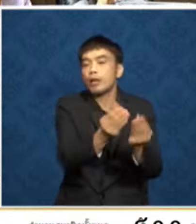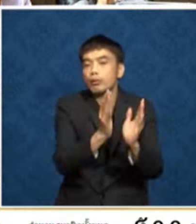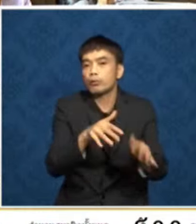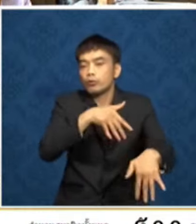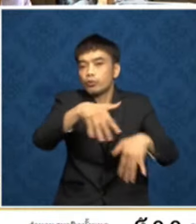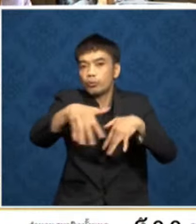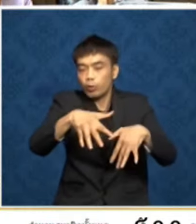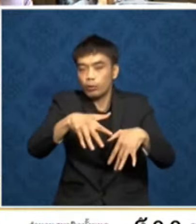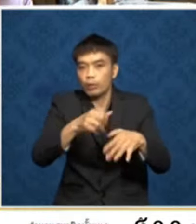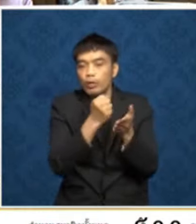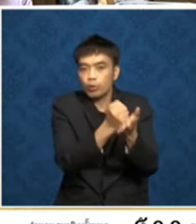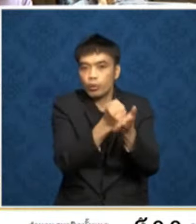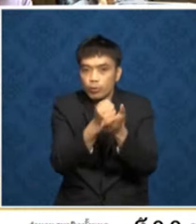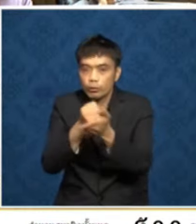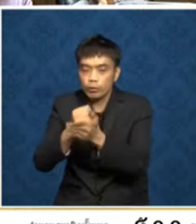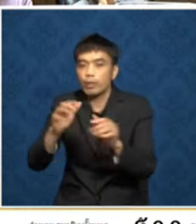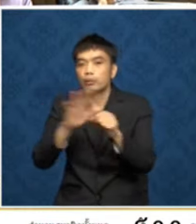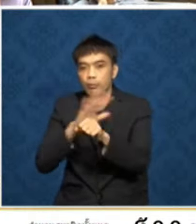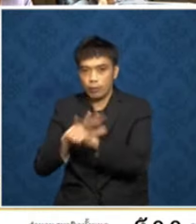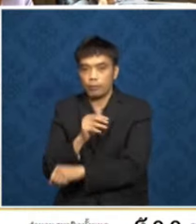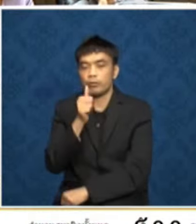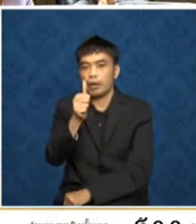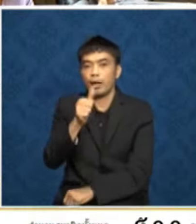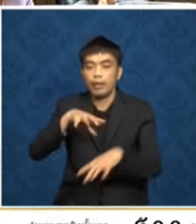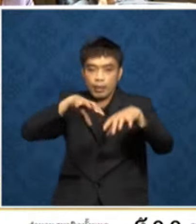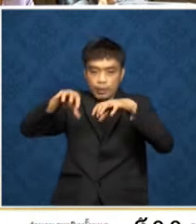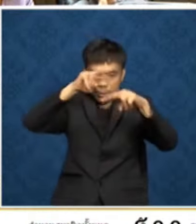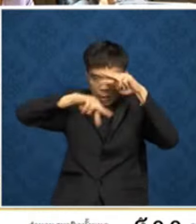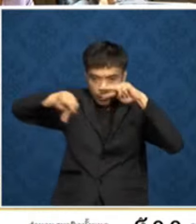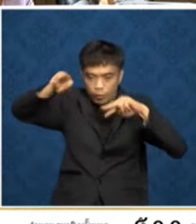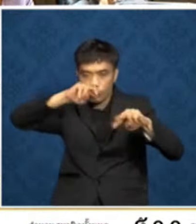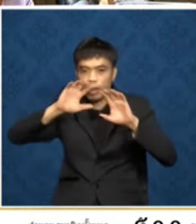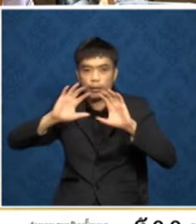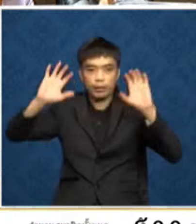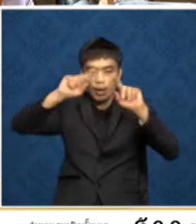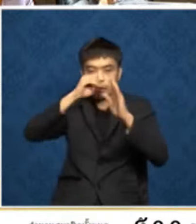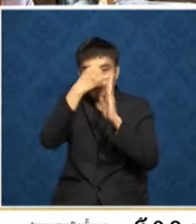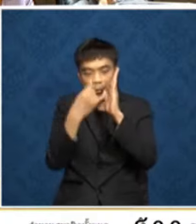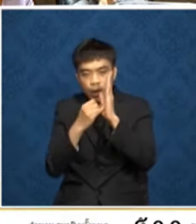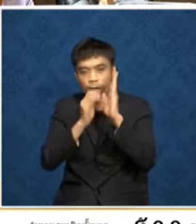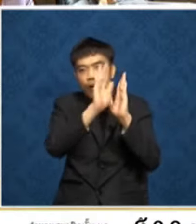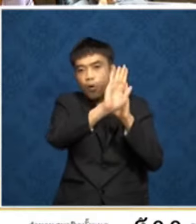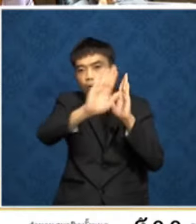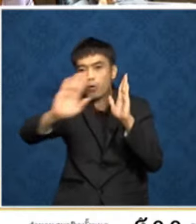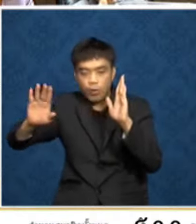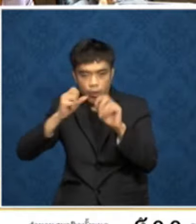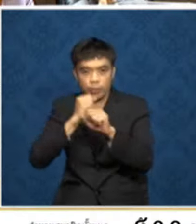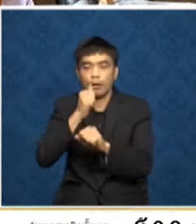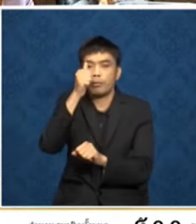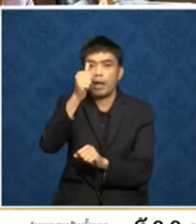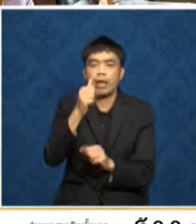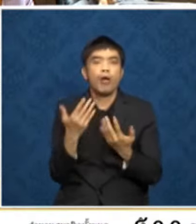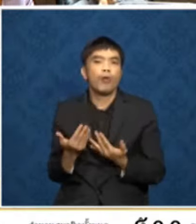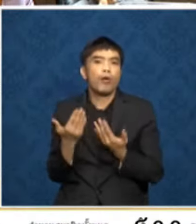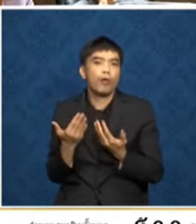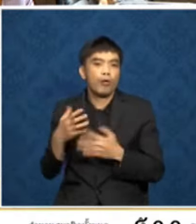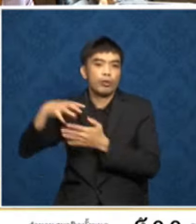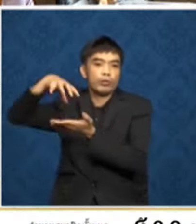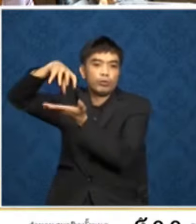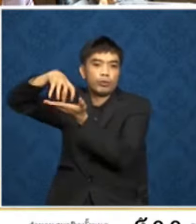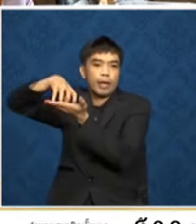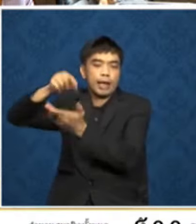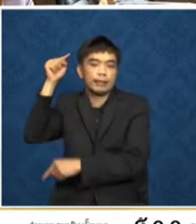สาธารณะมากขึ้นโดยสามารถบริหารหน่วยงานราชการในจังหวัดได้ทุกภาคส่วนไม่ต้องรอคำสั่งจากส่วน